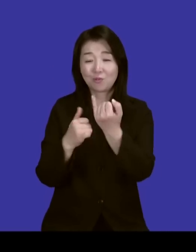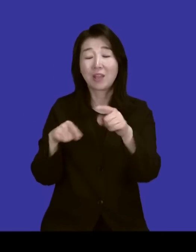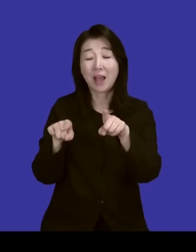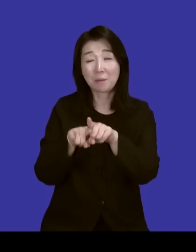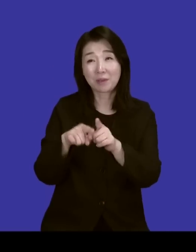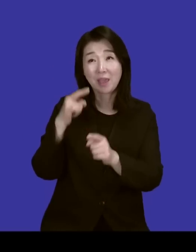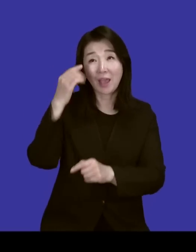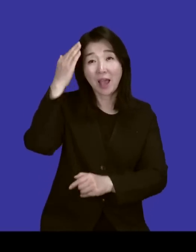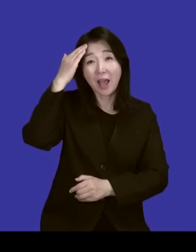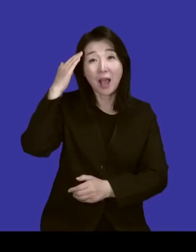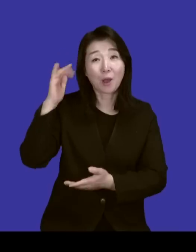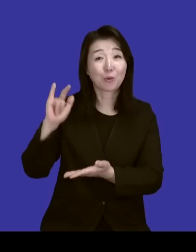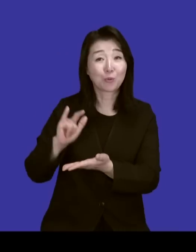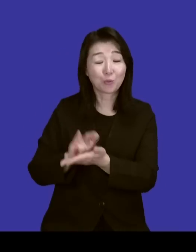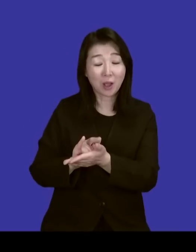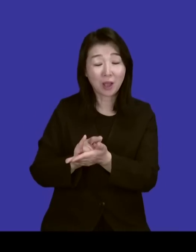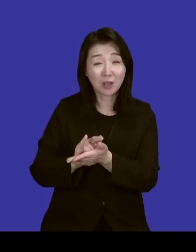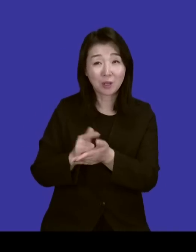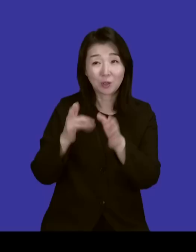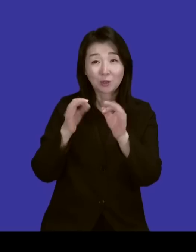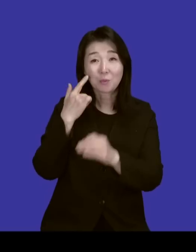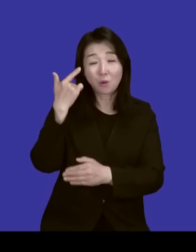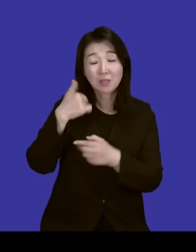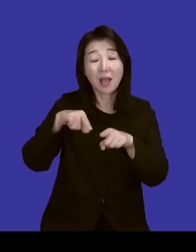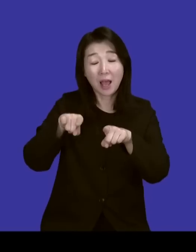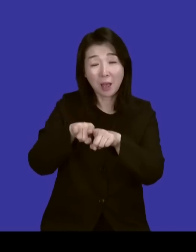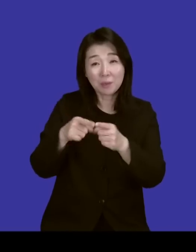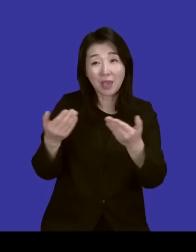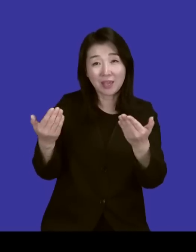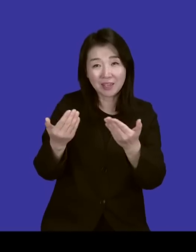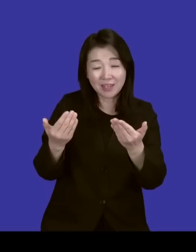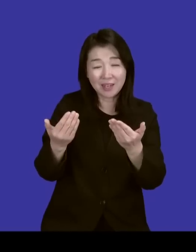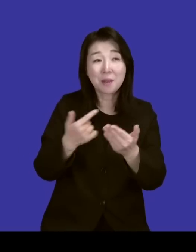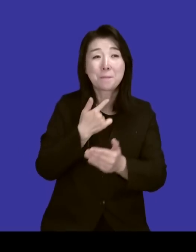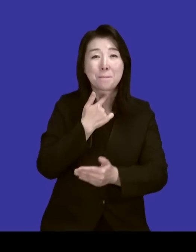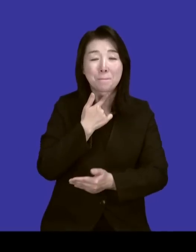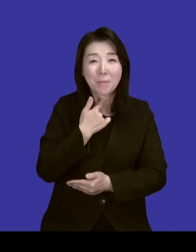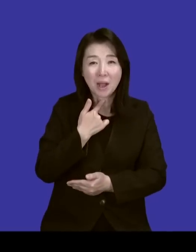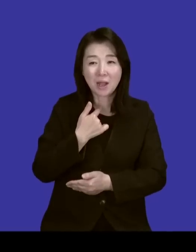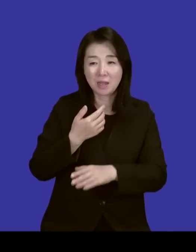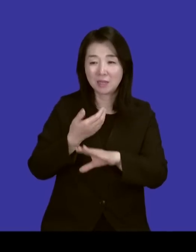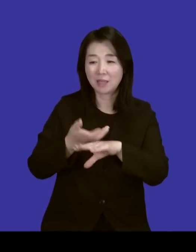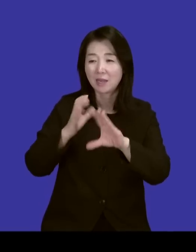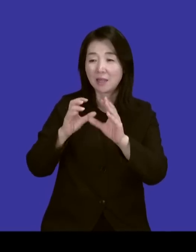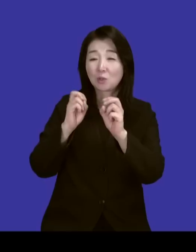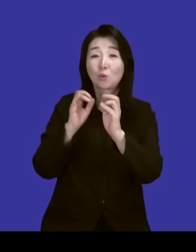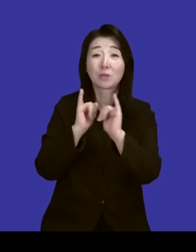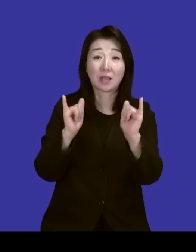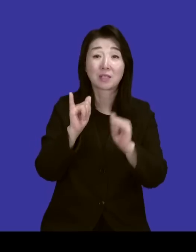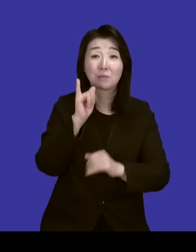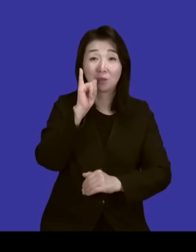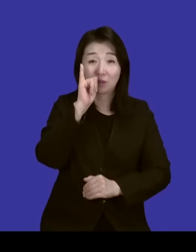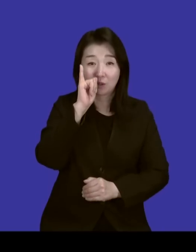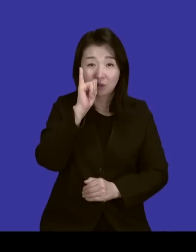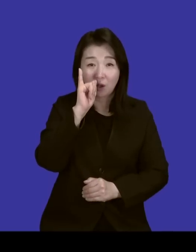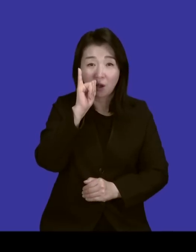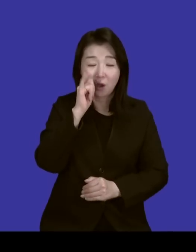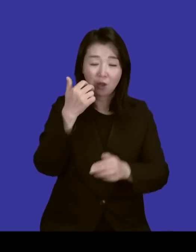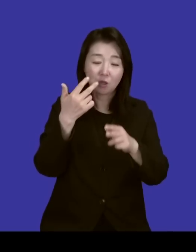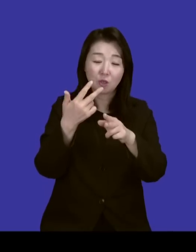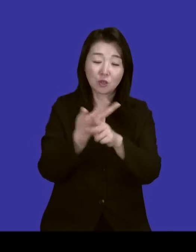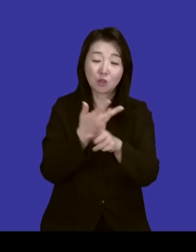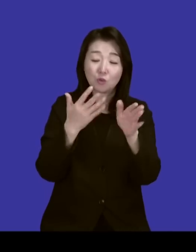김 목사님하고 같이 일하던 외국 선교사님들이 계셨어요. 예. 그분들하고 일주일에 한 번씩